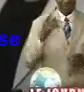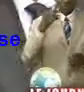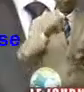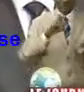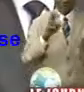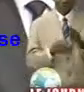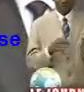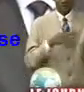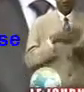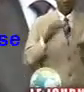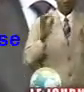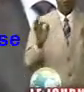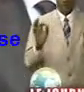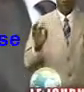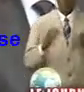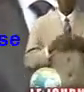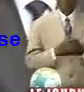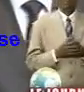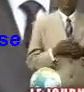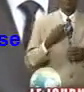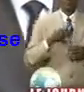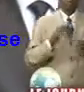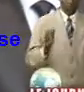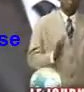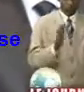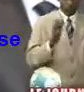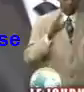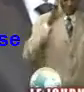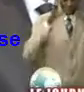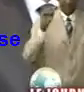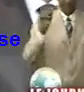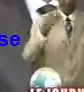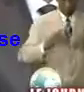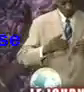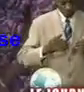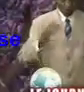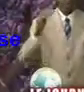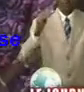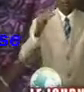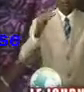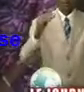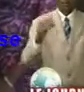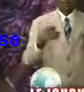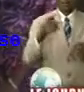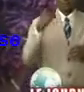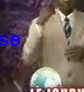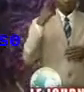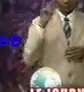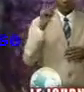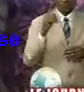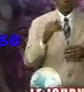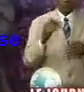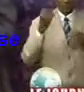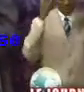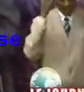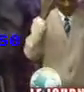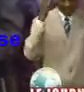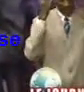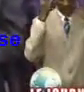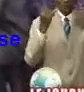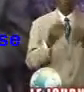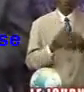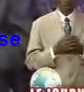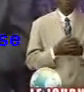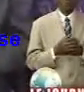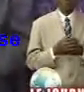la modernité. Nous l'encourageons à continuer sous cette même lancée, afin que triomphent ses